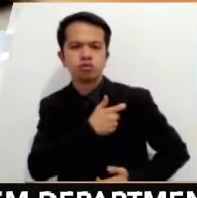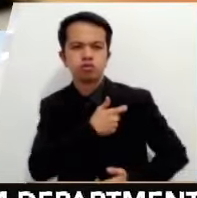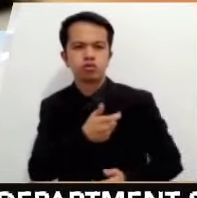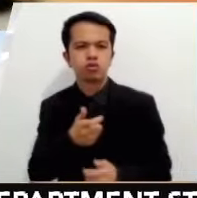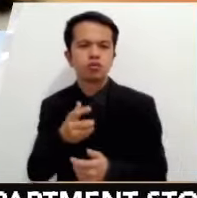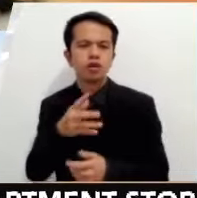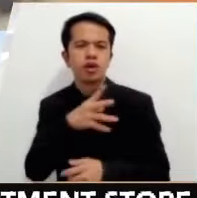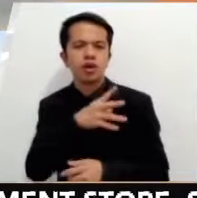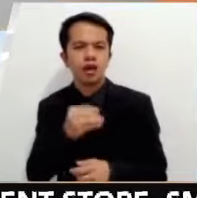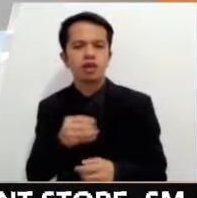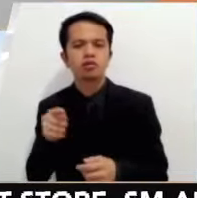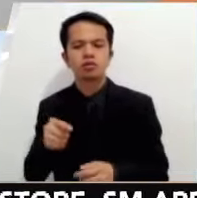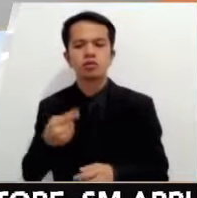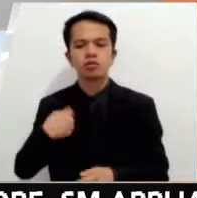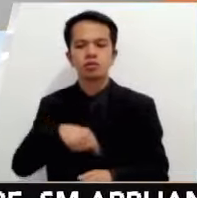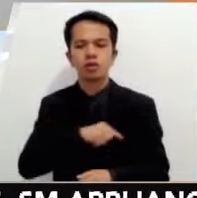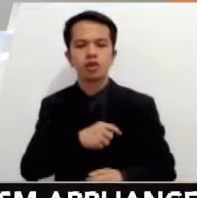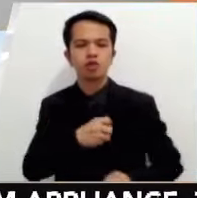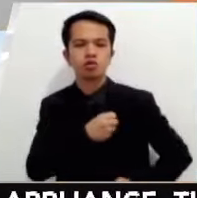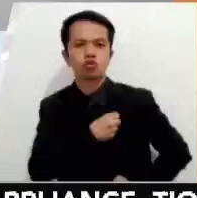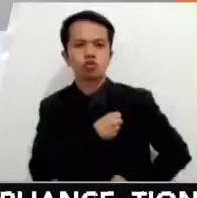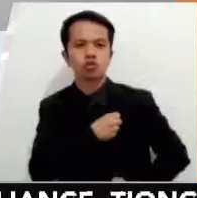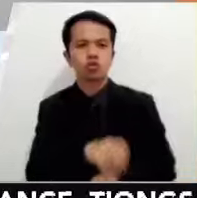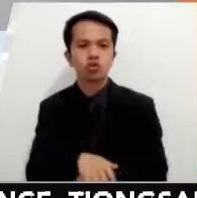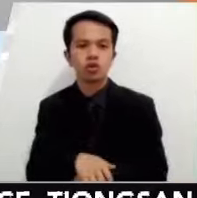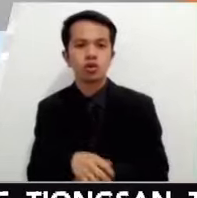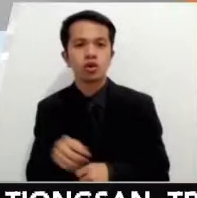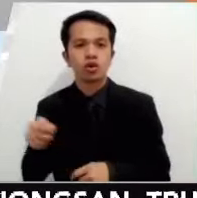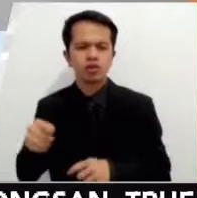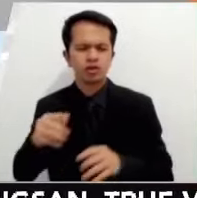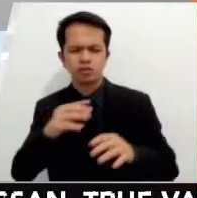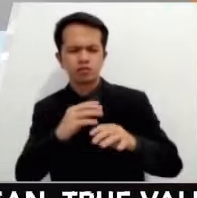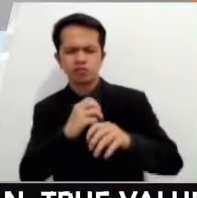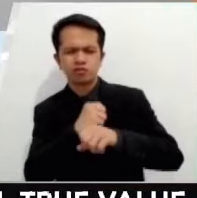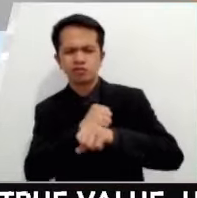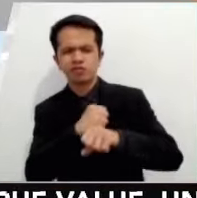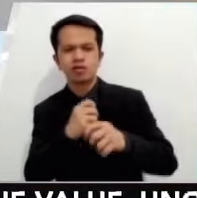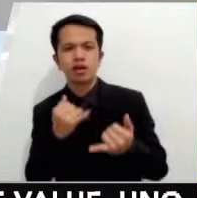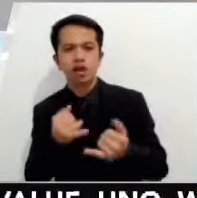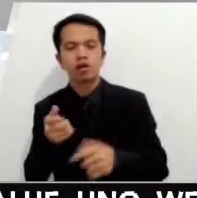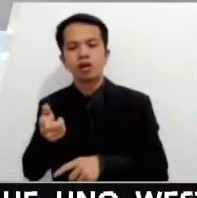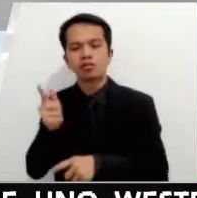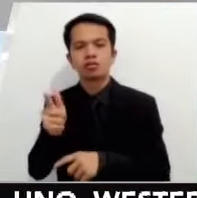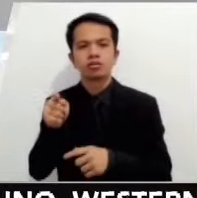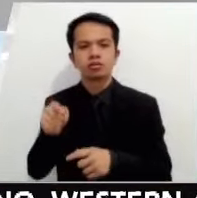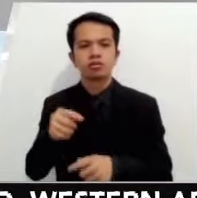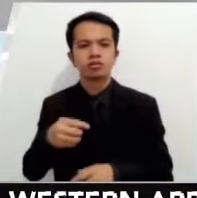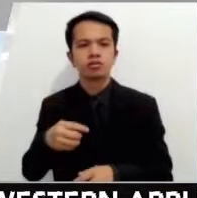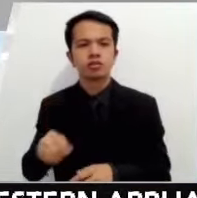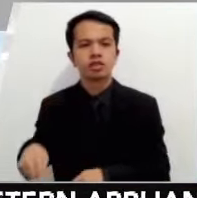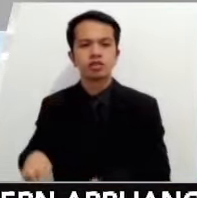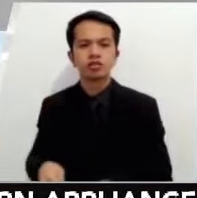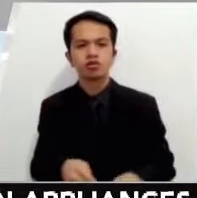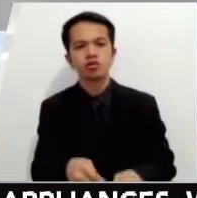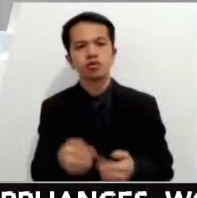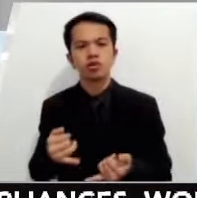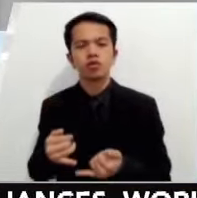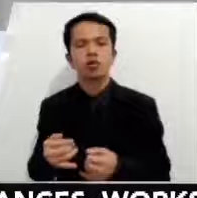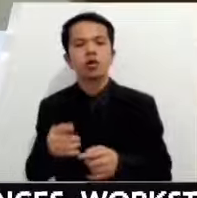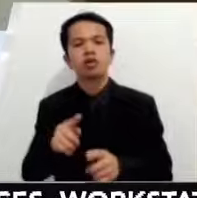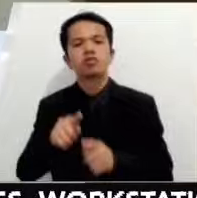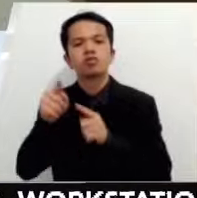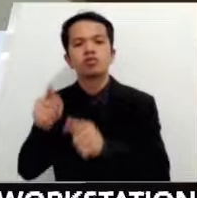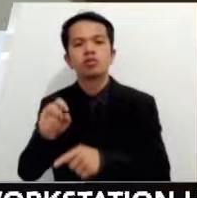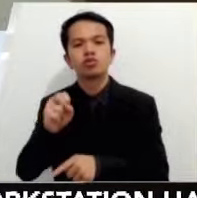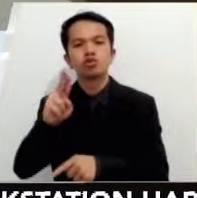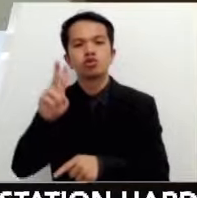nagpakilalang enforcement officers. Nanlaban umano ang biktima kaya nabaril siya sa kanyang binti bago siya isinikay sa bangka, pasulo o basilan.